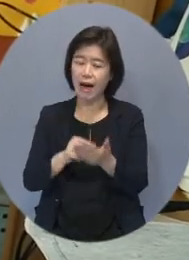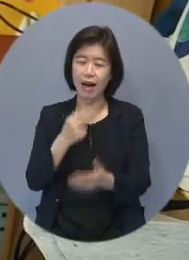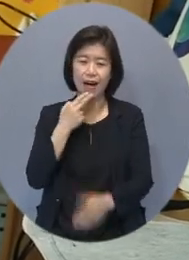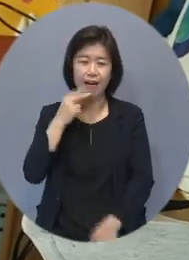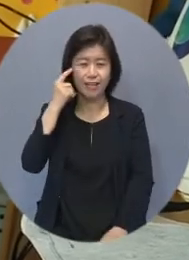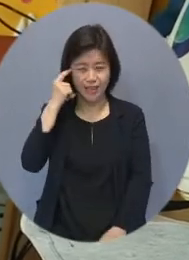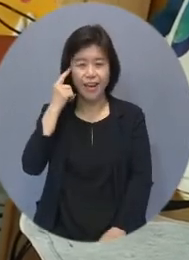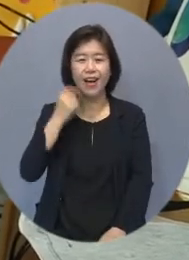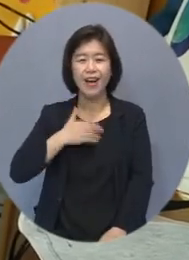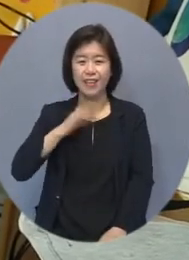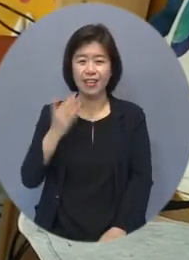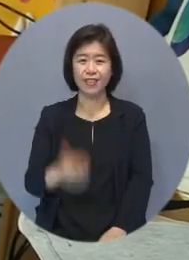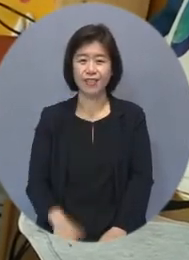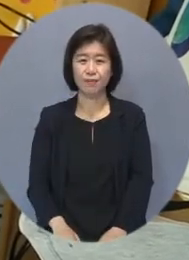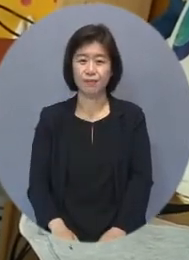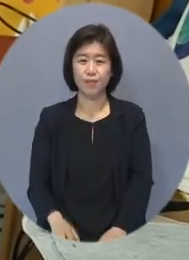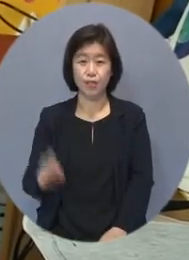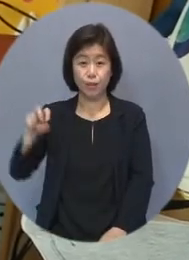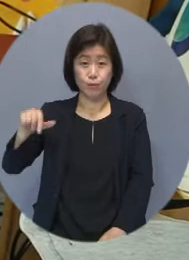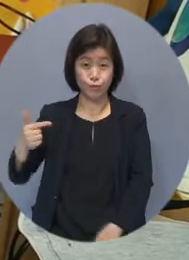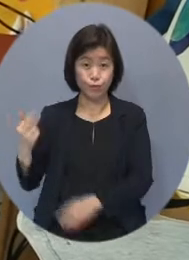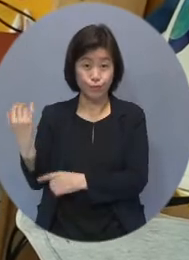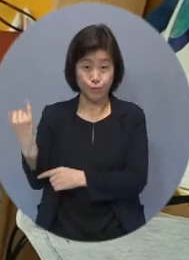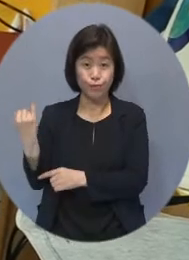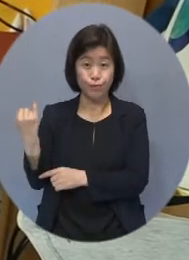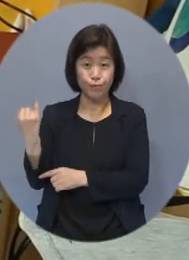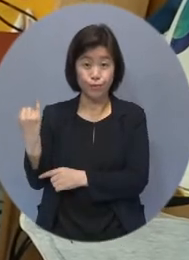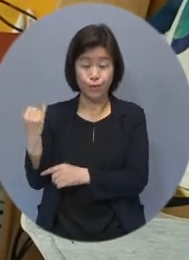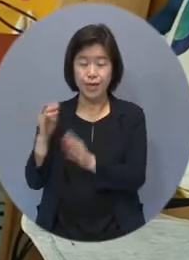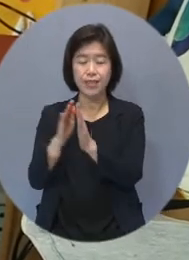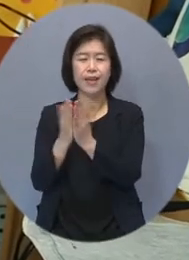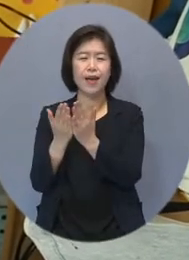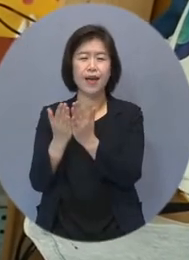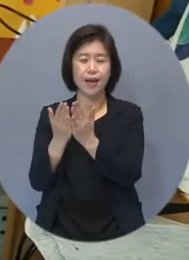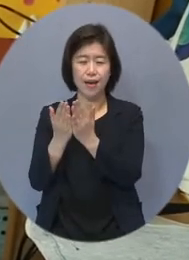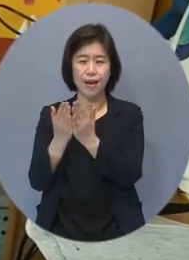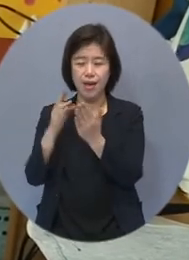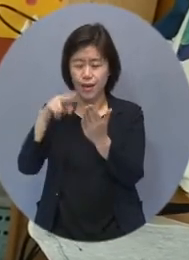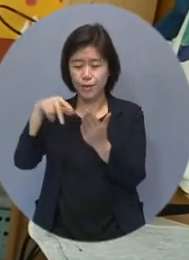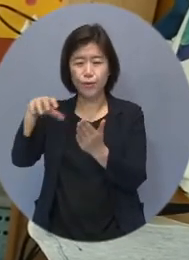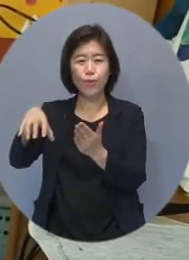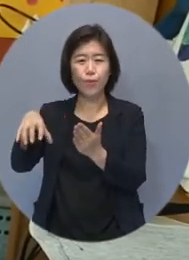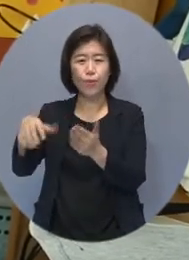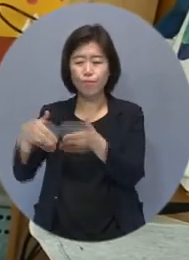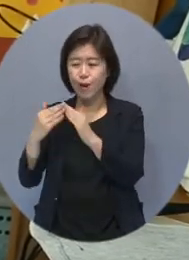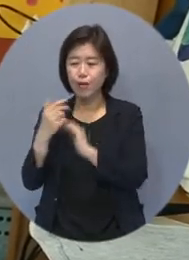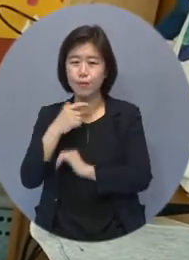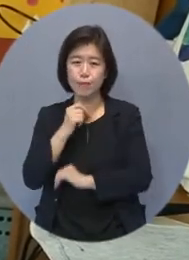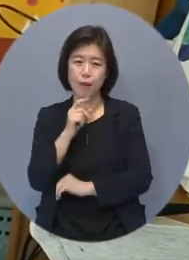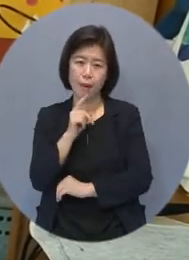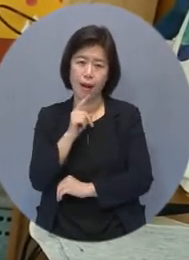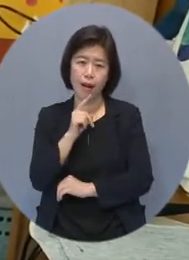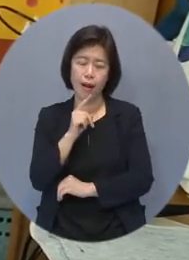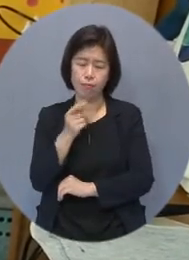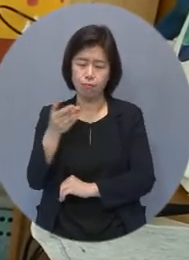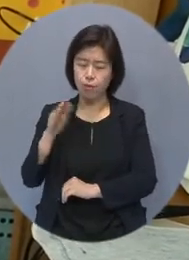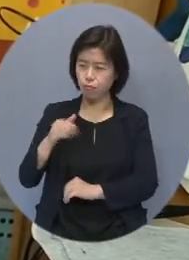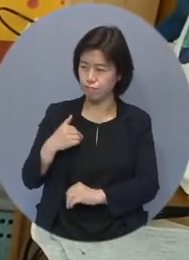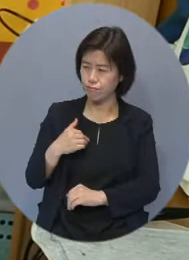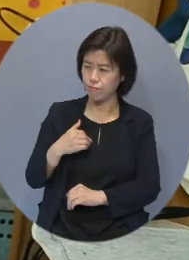그 도서관 이런 거 만들어 드리고 싶다고 했는데 그런 것도 막상 해보니까 진짜 쉽지 않을 것 같아서 생각보다